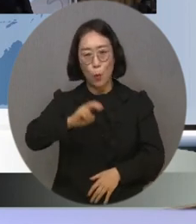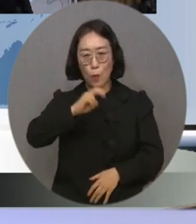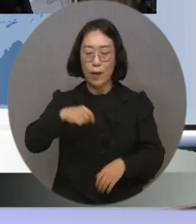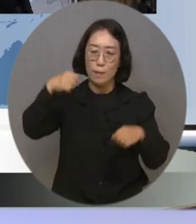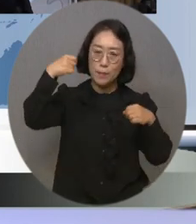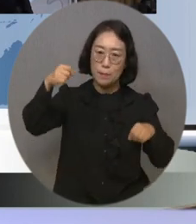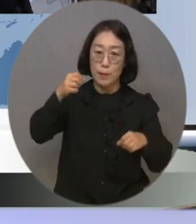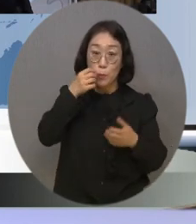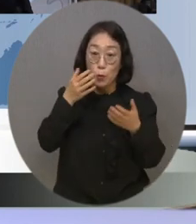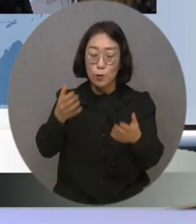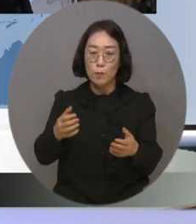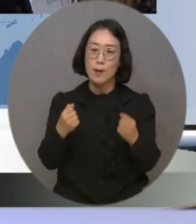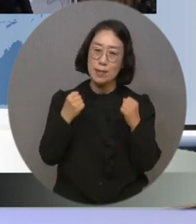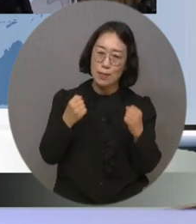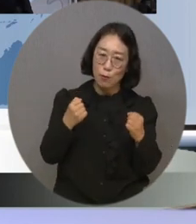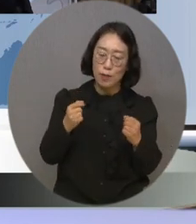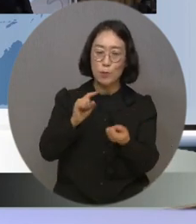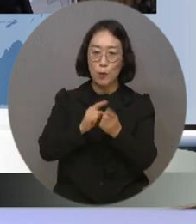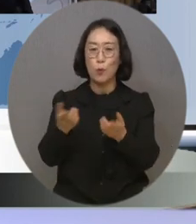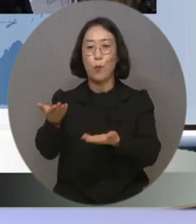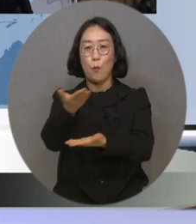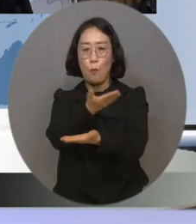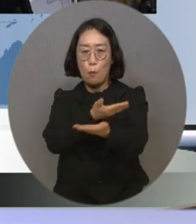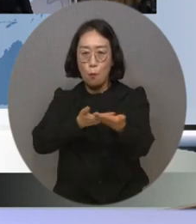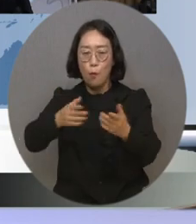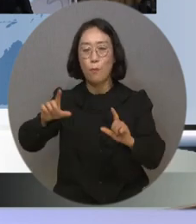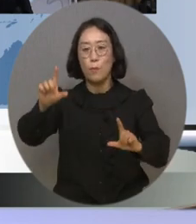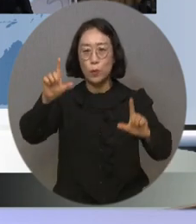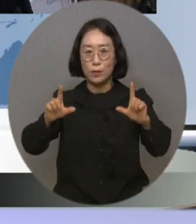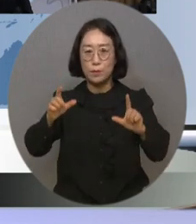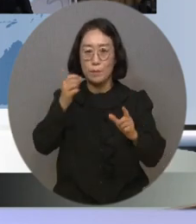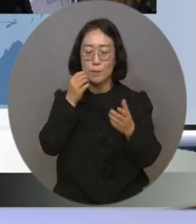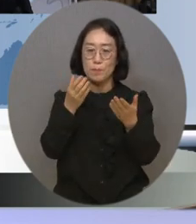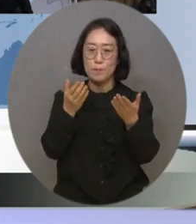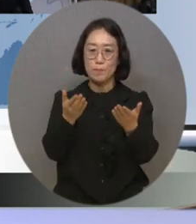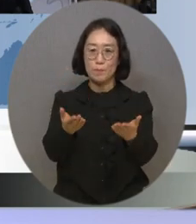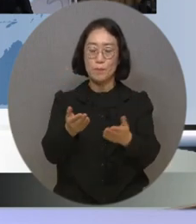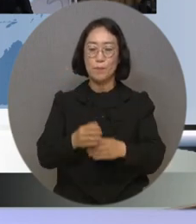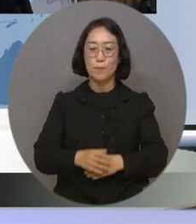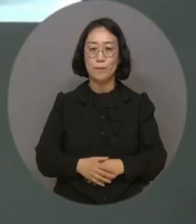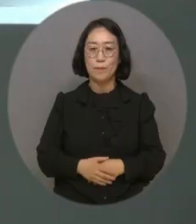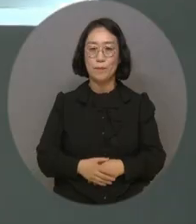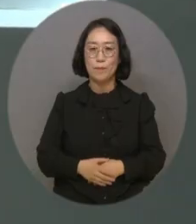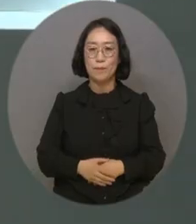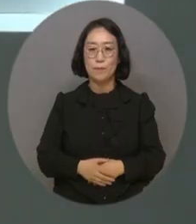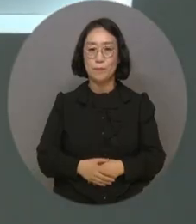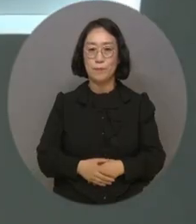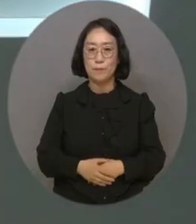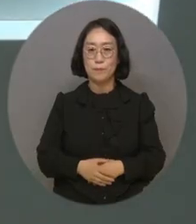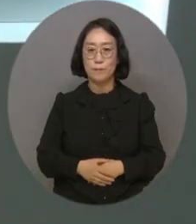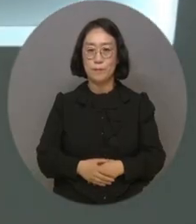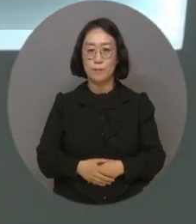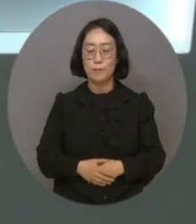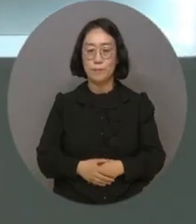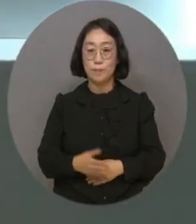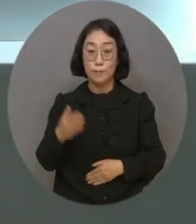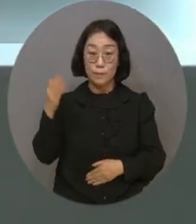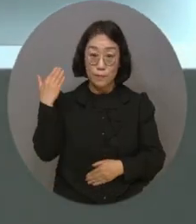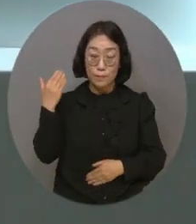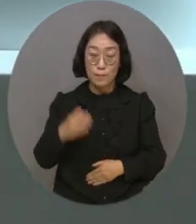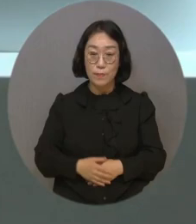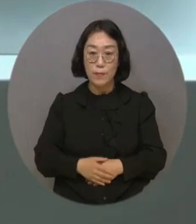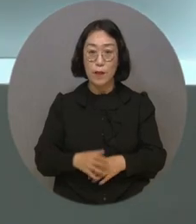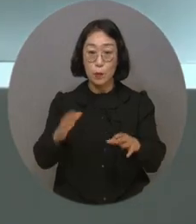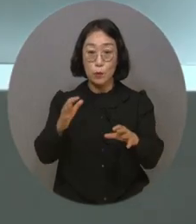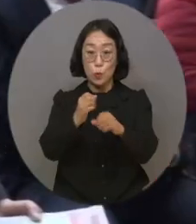선보이고 응원하며 어울림의 장을 펼쳤다는데요. 정운성 기자입니다. 지난 주말 양주시